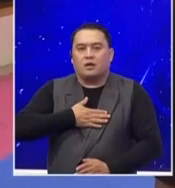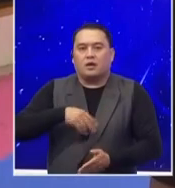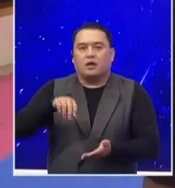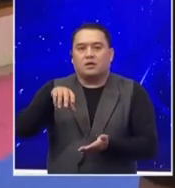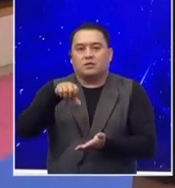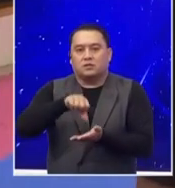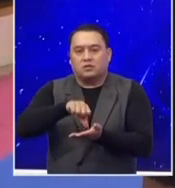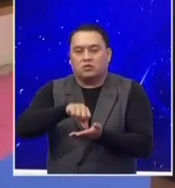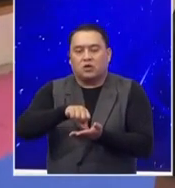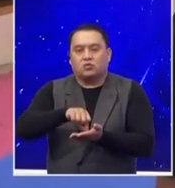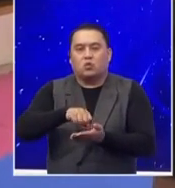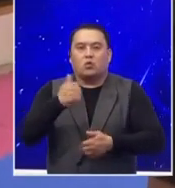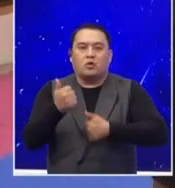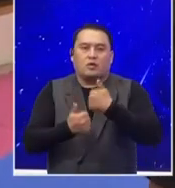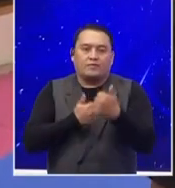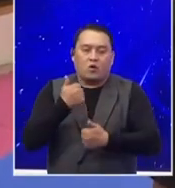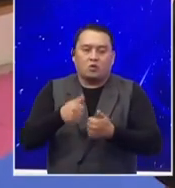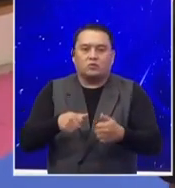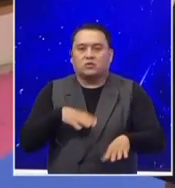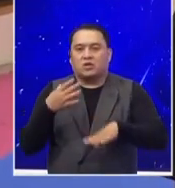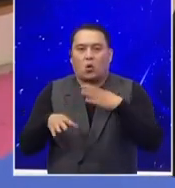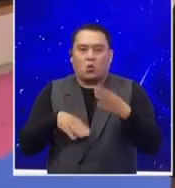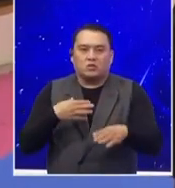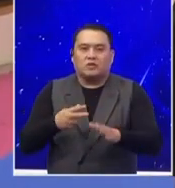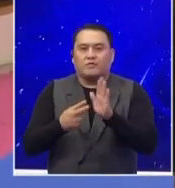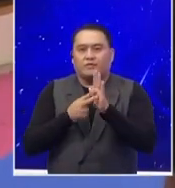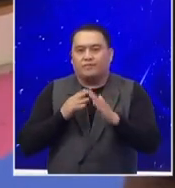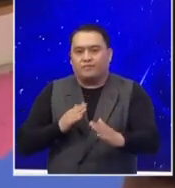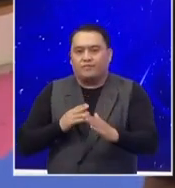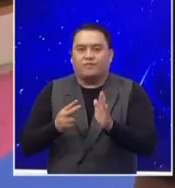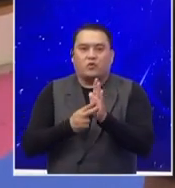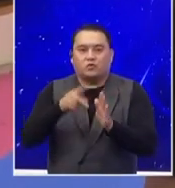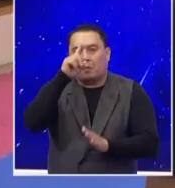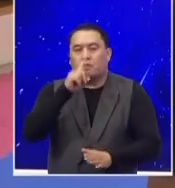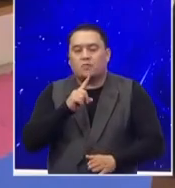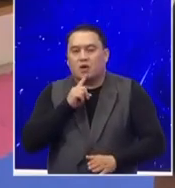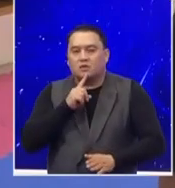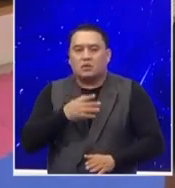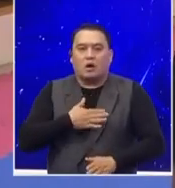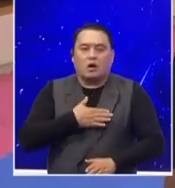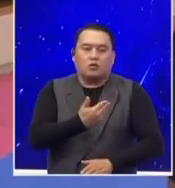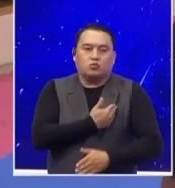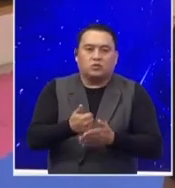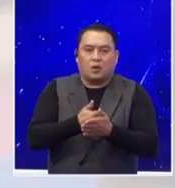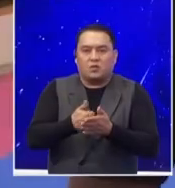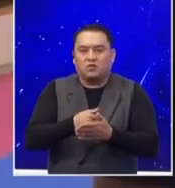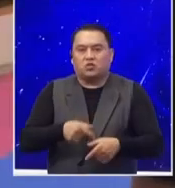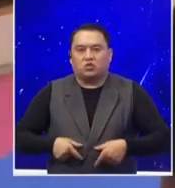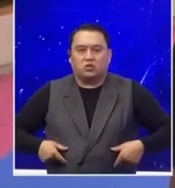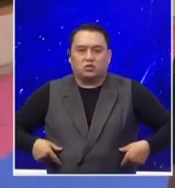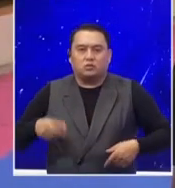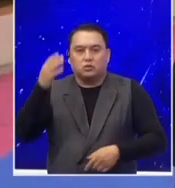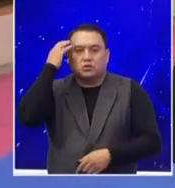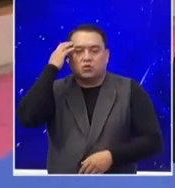месяцев. Я хочу добиться черного пояса и, конечно, самый высокий дан.